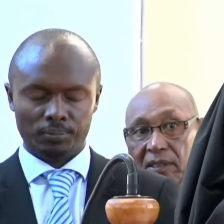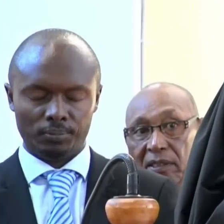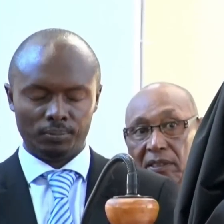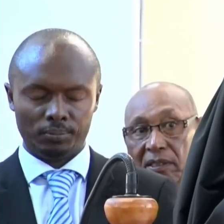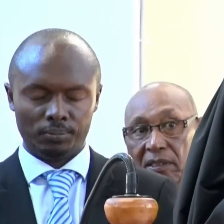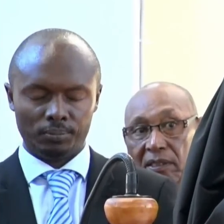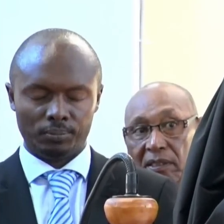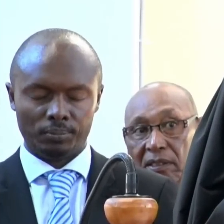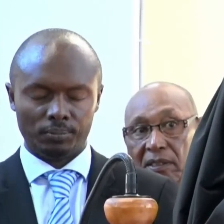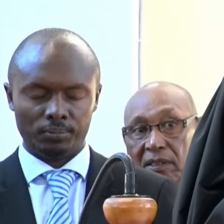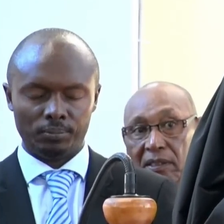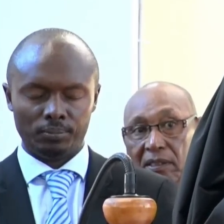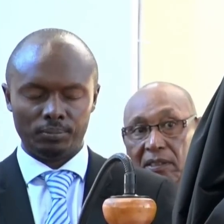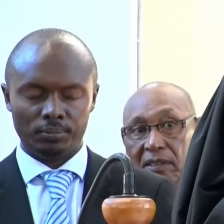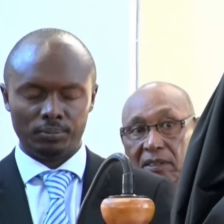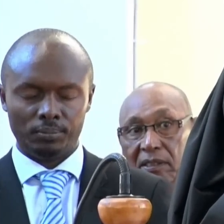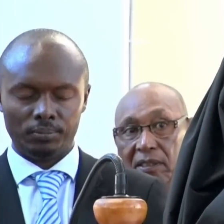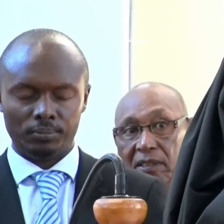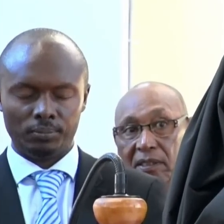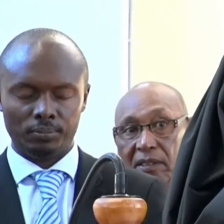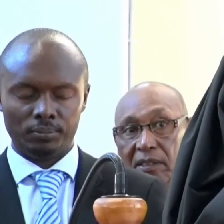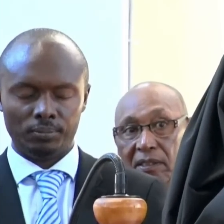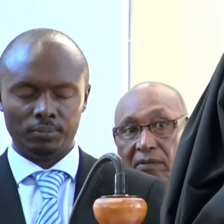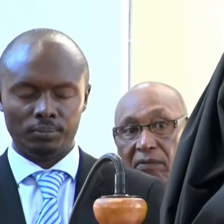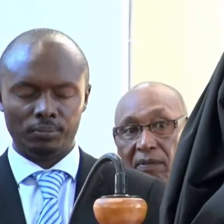tũrathime rĩu nĩ twakũhoya Ngai ithe witũ.